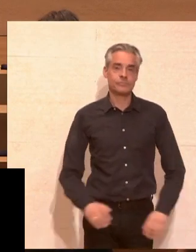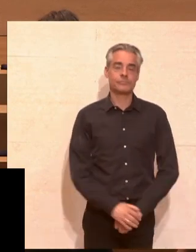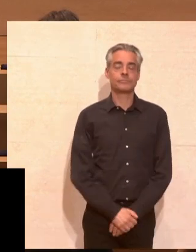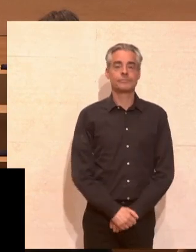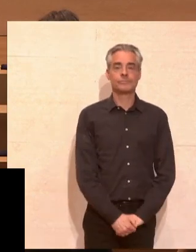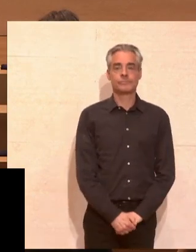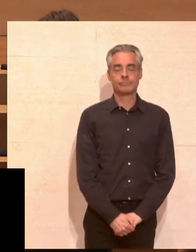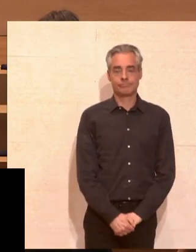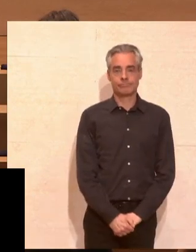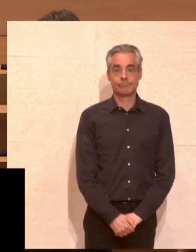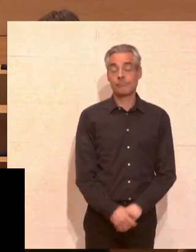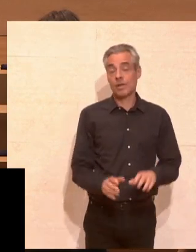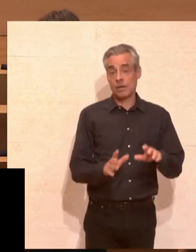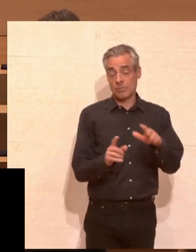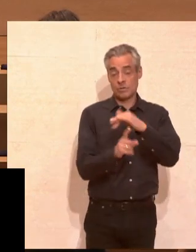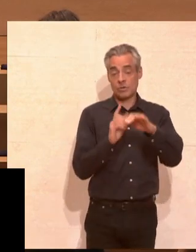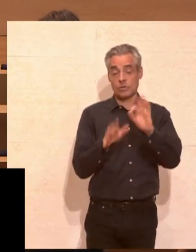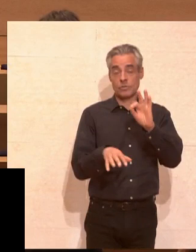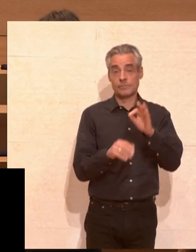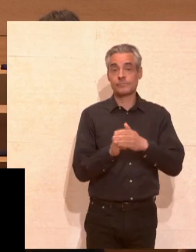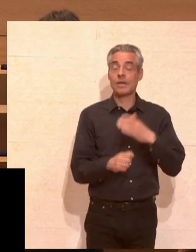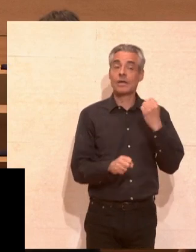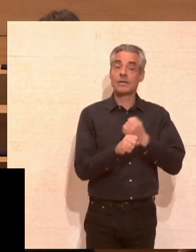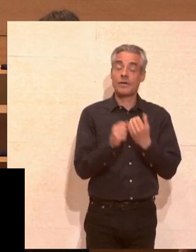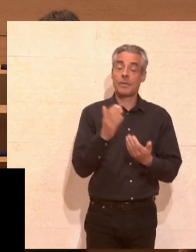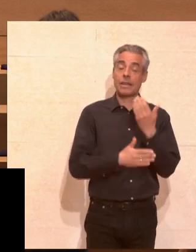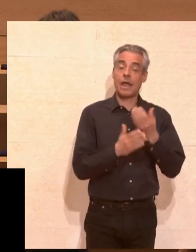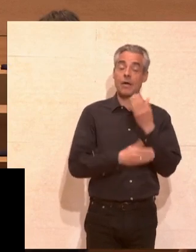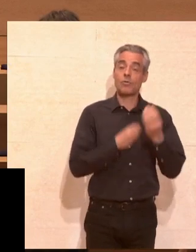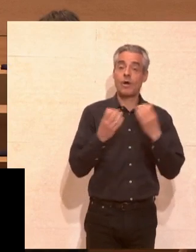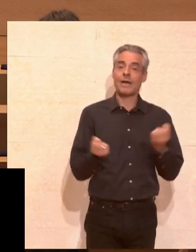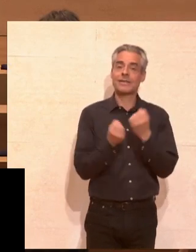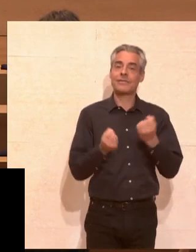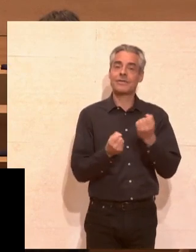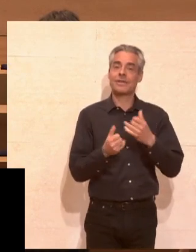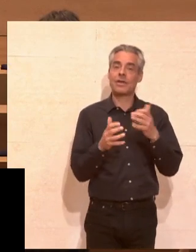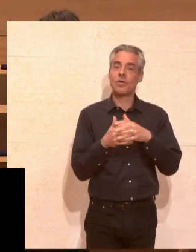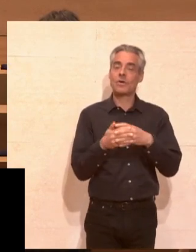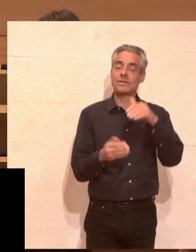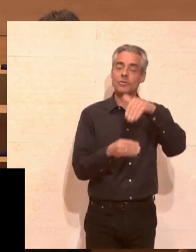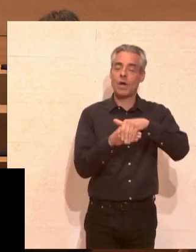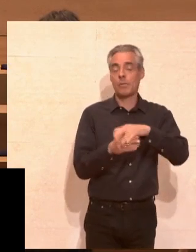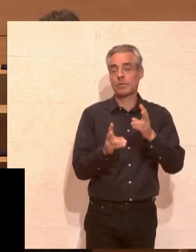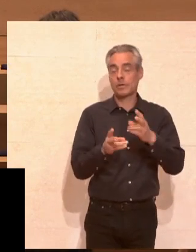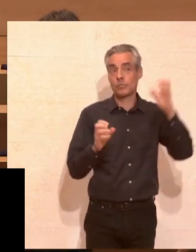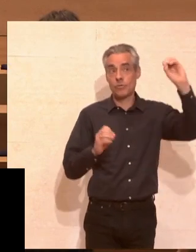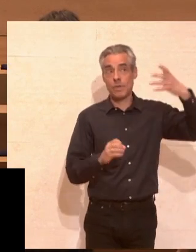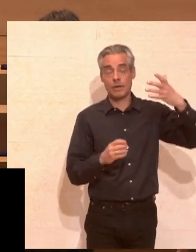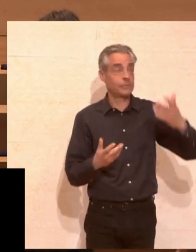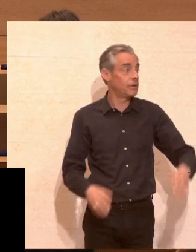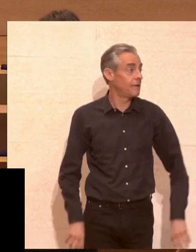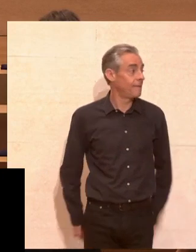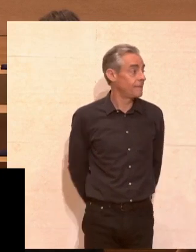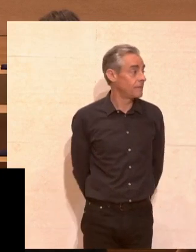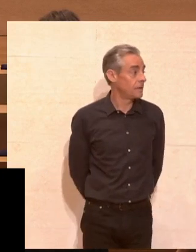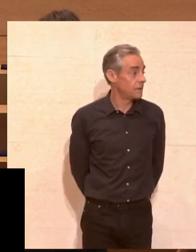travail, exactement. Donc, ce sont des choix de société. Est-ce qu'on renforce le travail le matin ou les activités après le travail pour lesquelles il faudrait encore de la lumière?